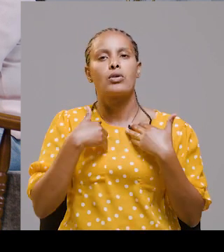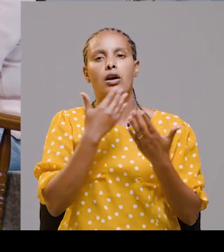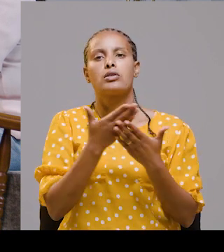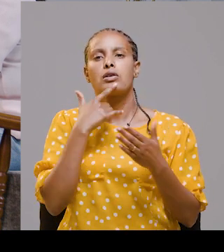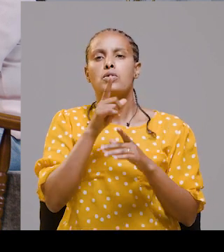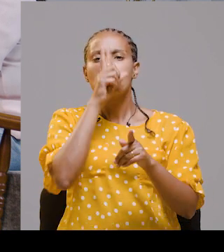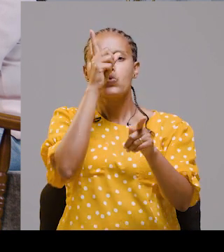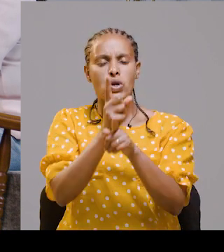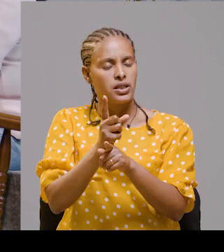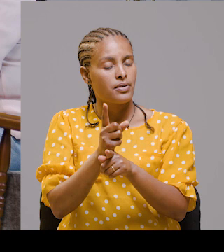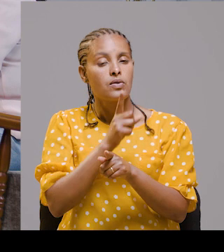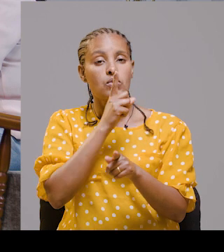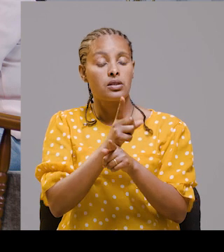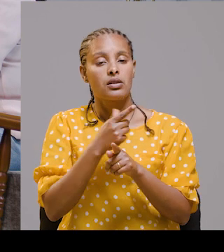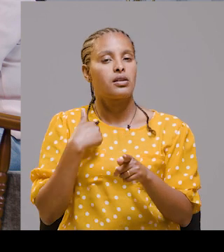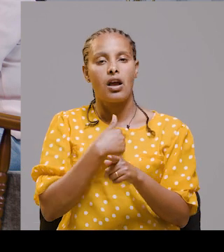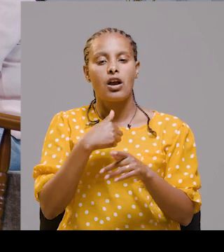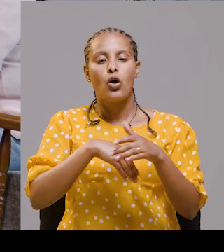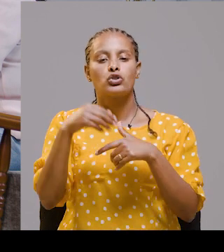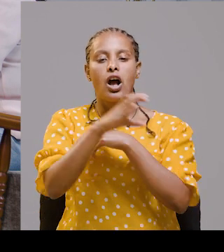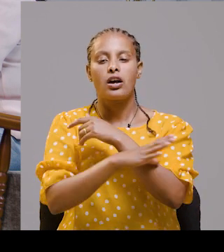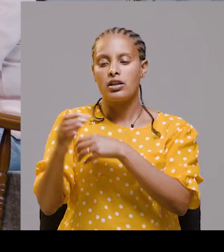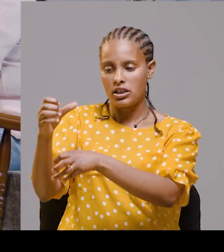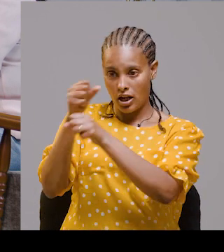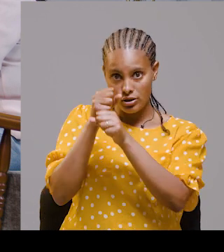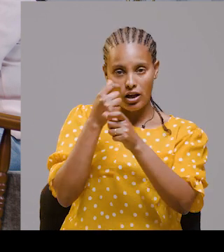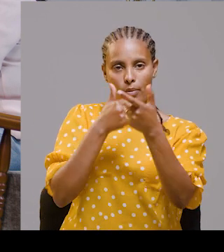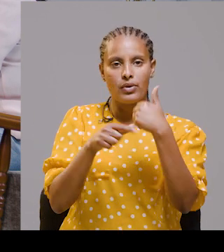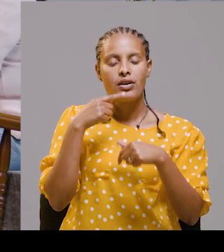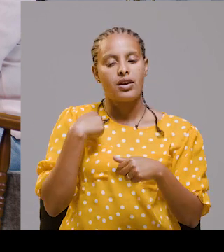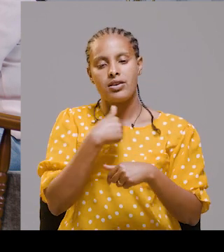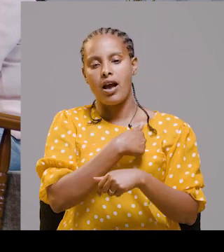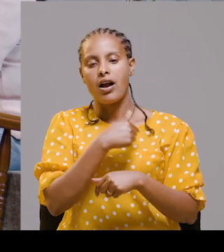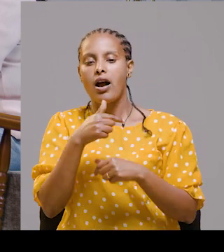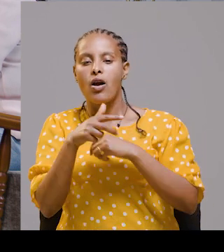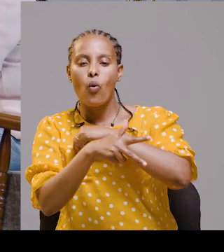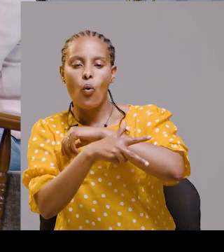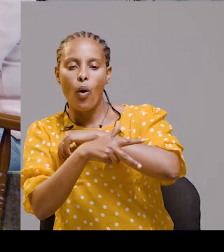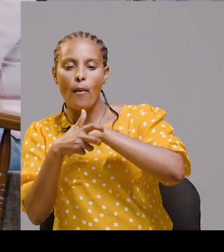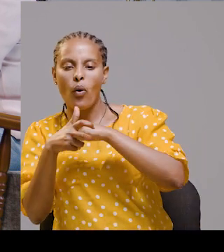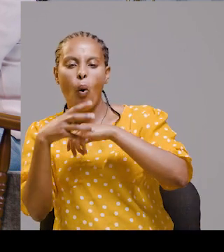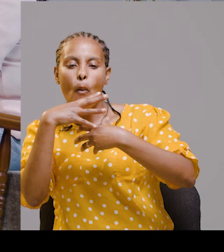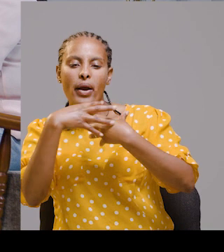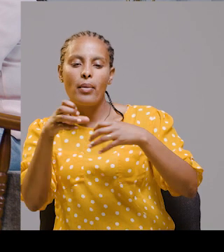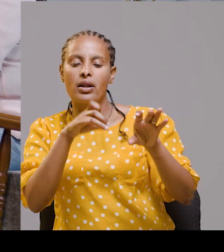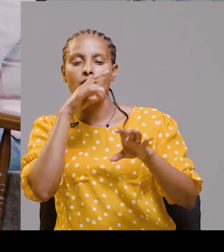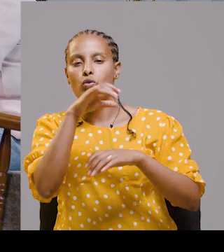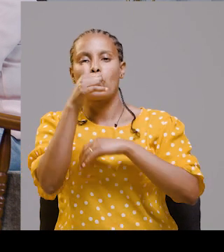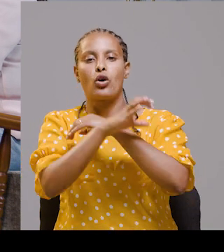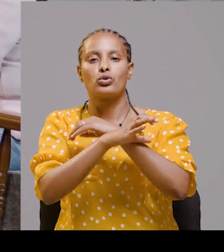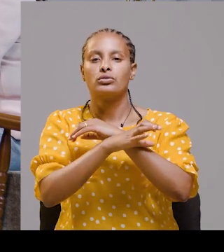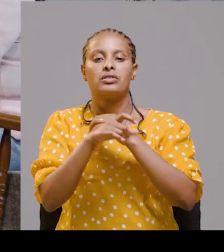ነገሮች አክቹዋሊ ማለት ነው እኛ ከውጪ ይዘናቸው ከምንመጣው እኛ ከምንኮረጃቸው ነገሮች በተሻለ ሊረዱን